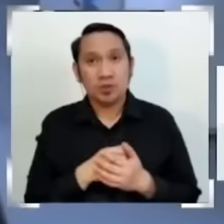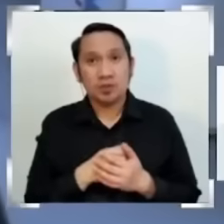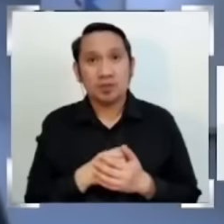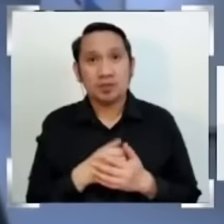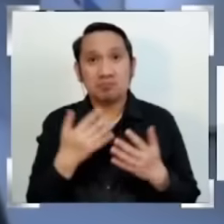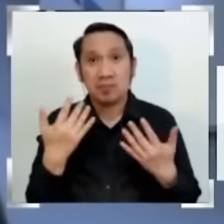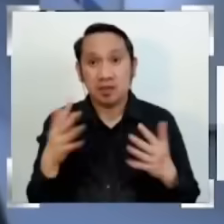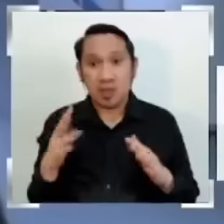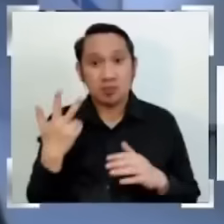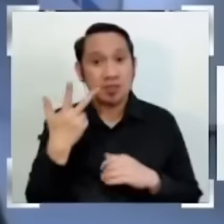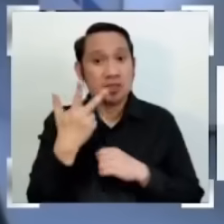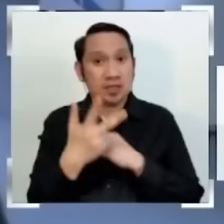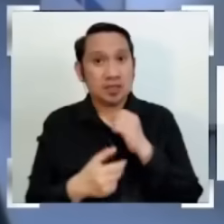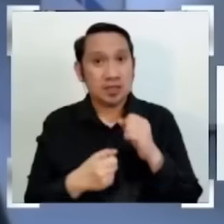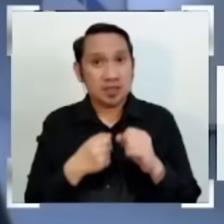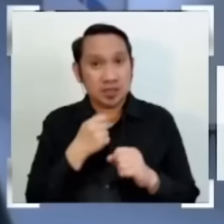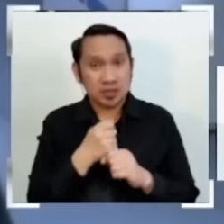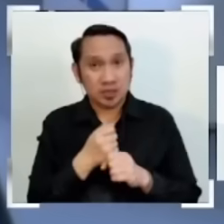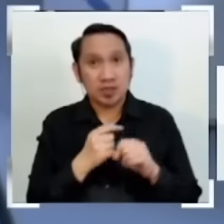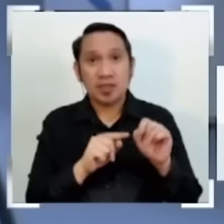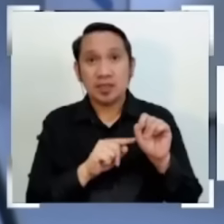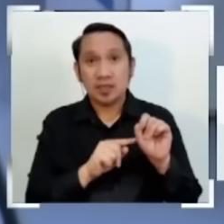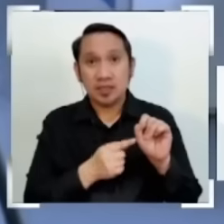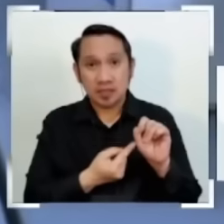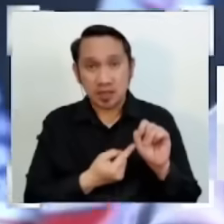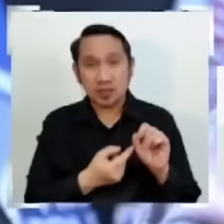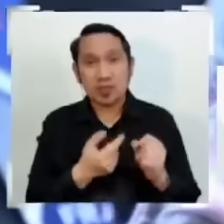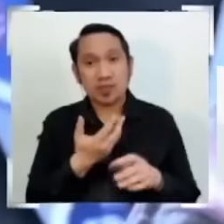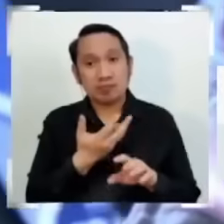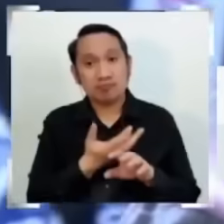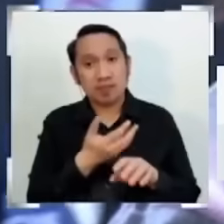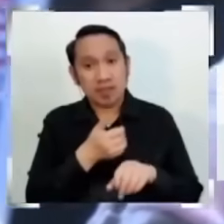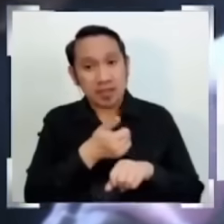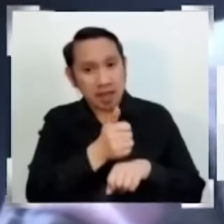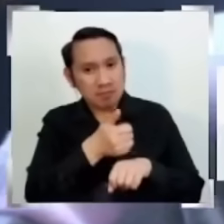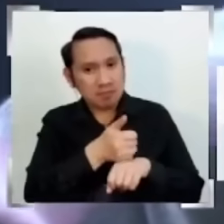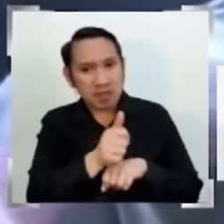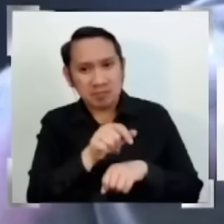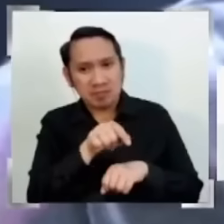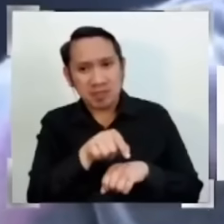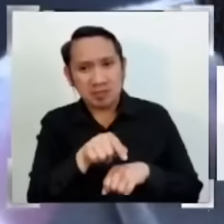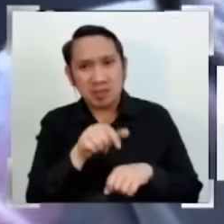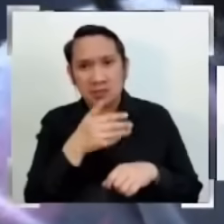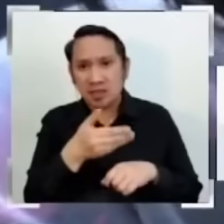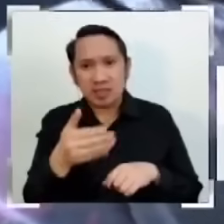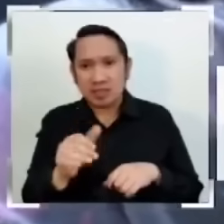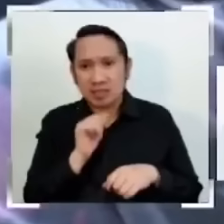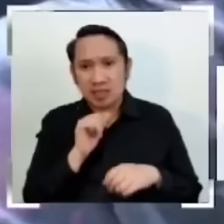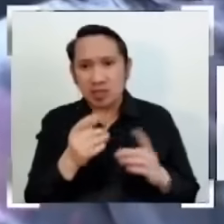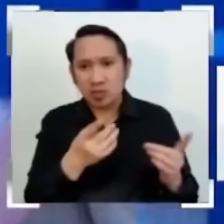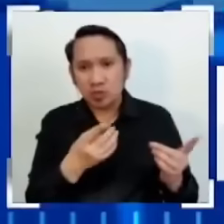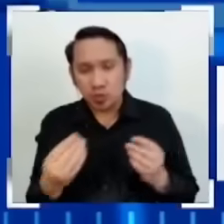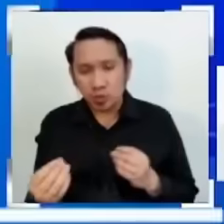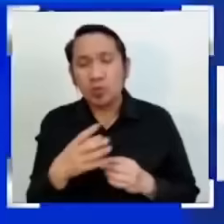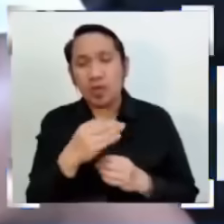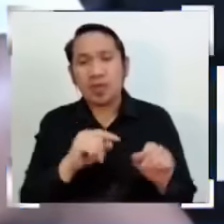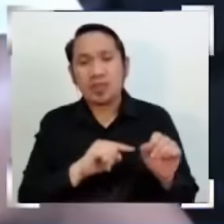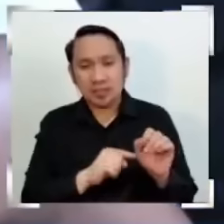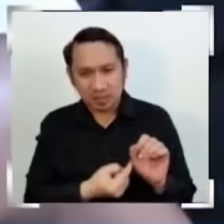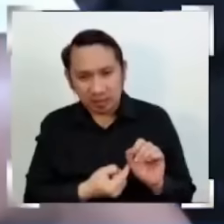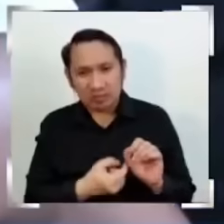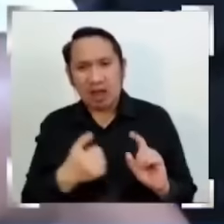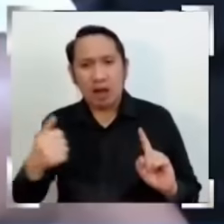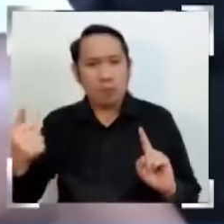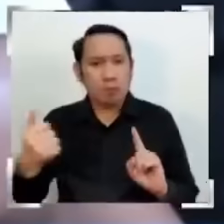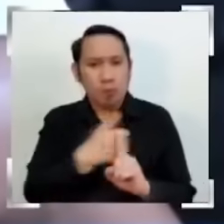3 taon, nagsimula umano siyang pagbintangan ng mga bagay na hindi naman niya ginawa at pinagbuhatan na siya ng kamay. Yung